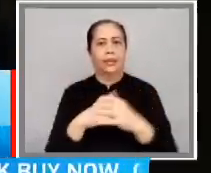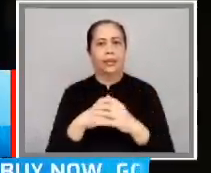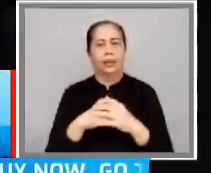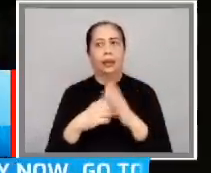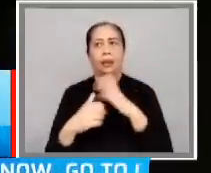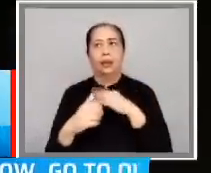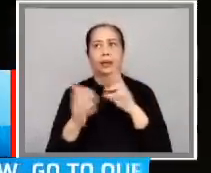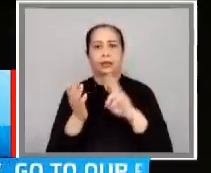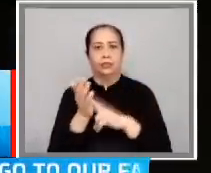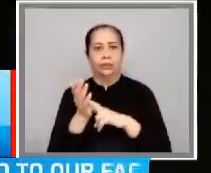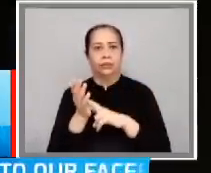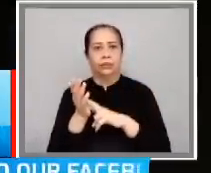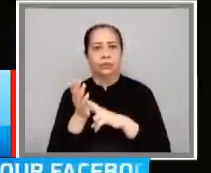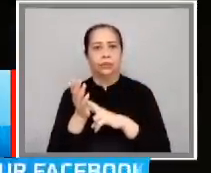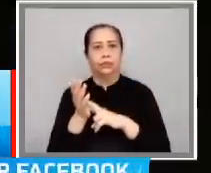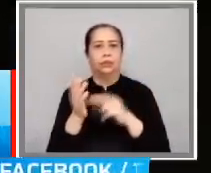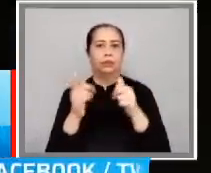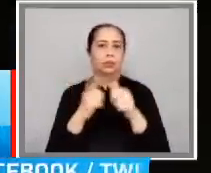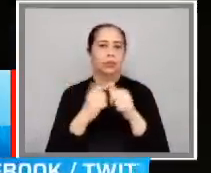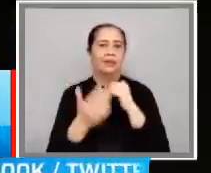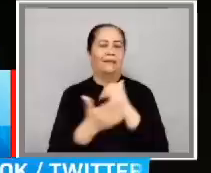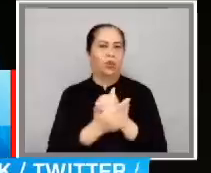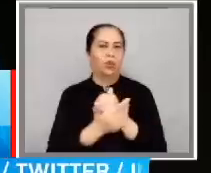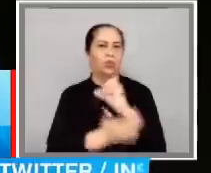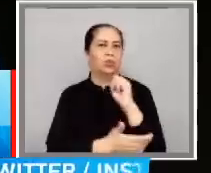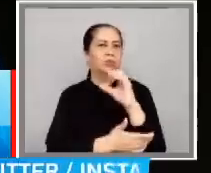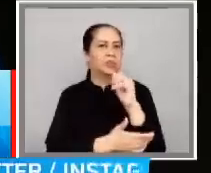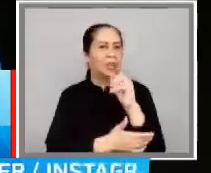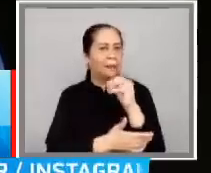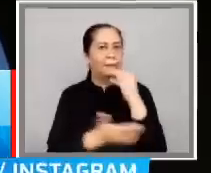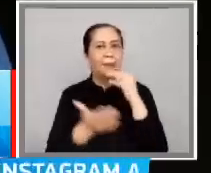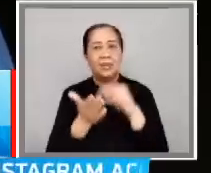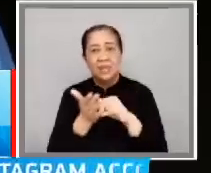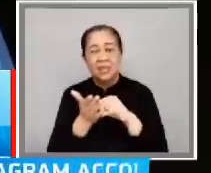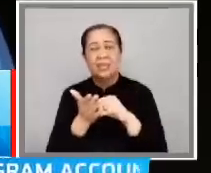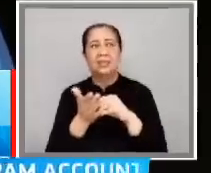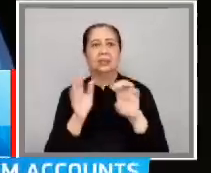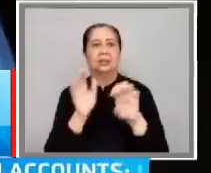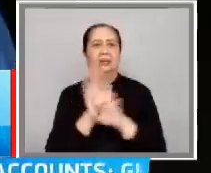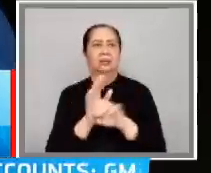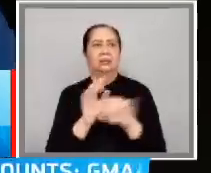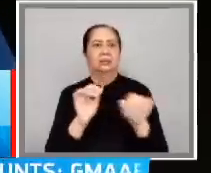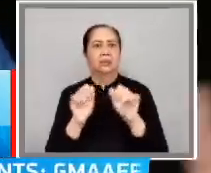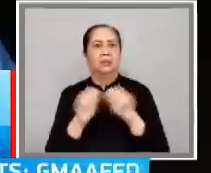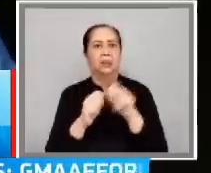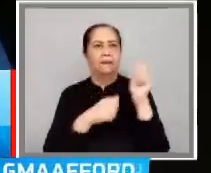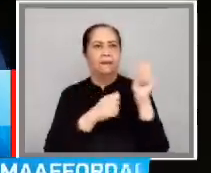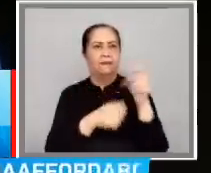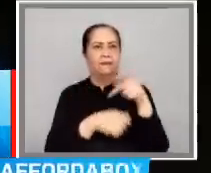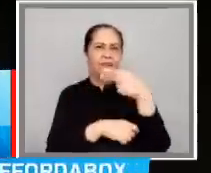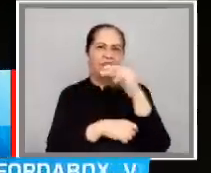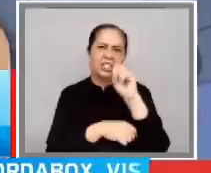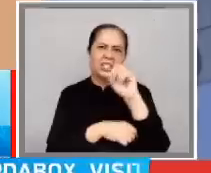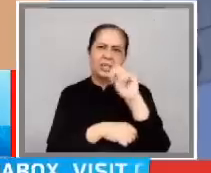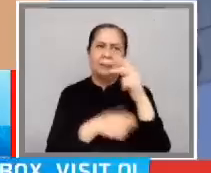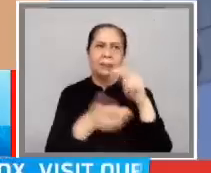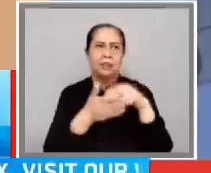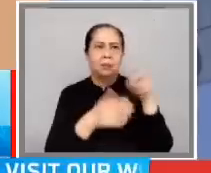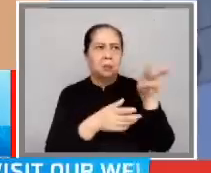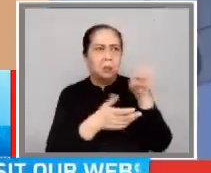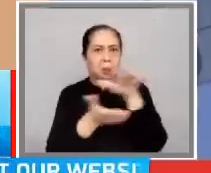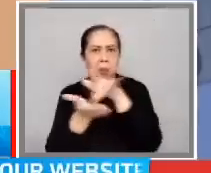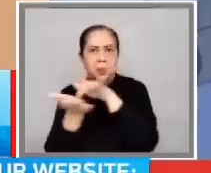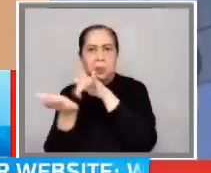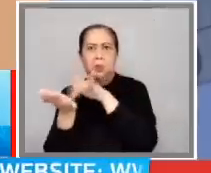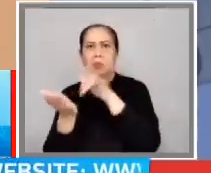kasi unang-una maiwasan yung mga scam message. The same time yung mga phishing message na parang mga scam.